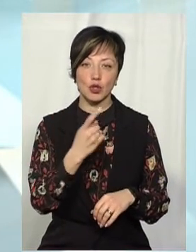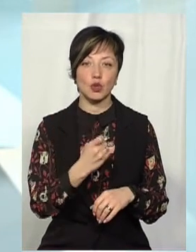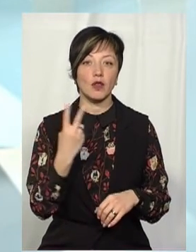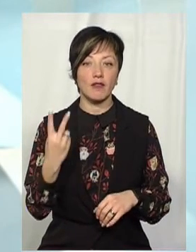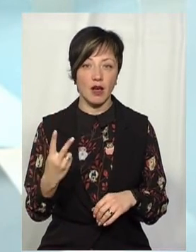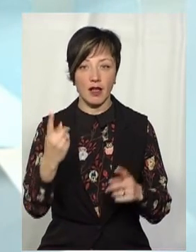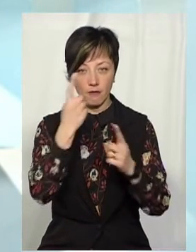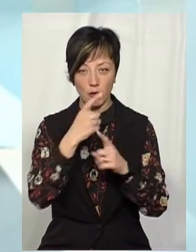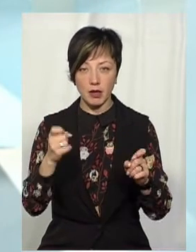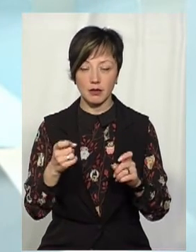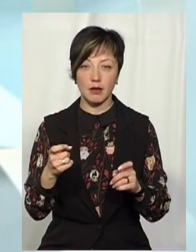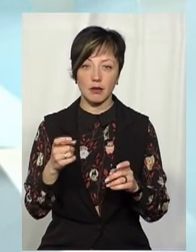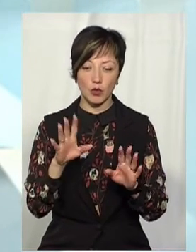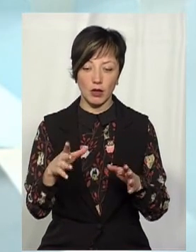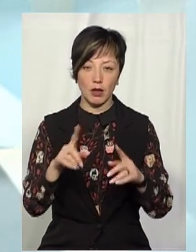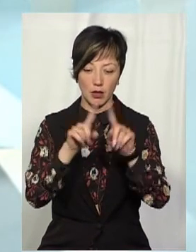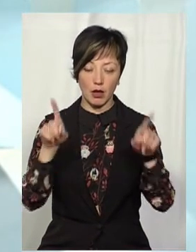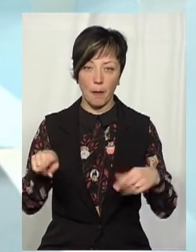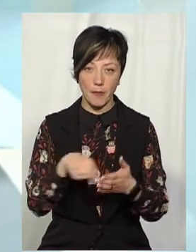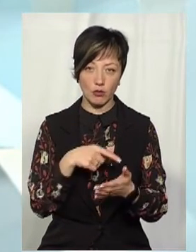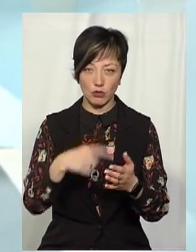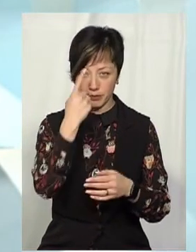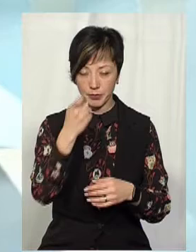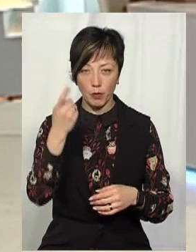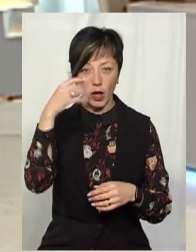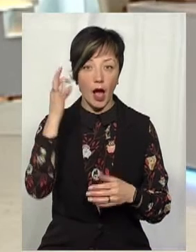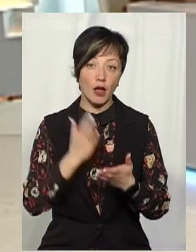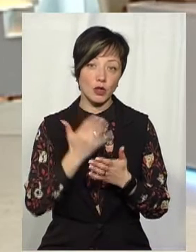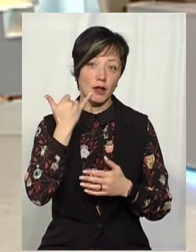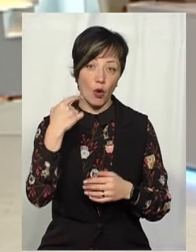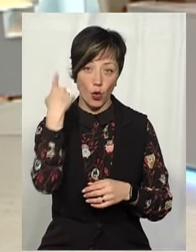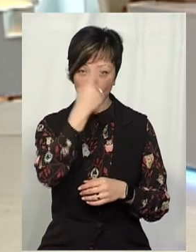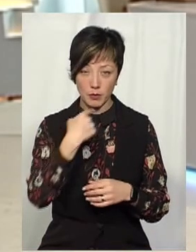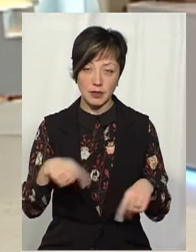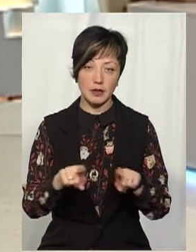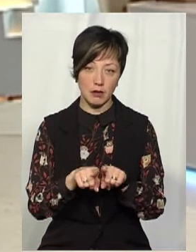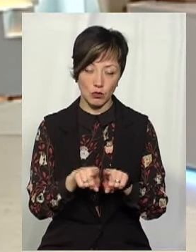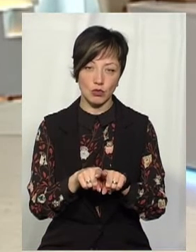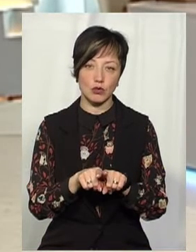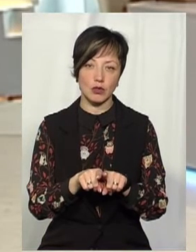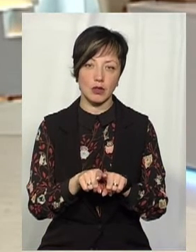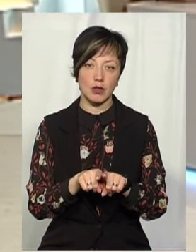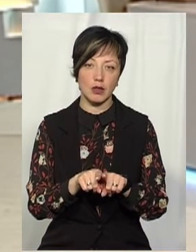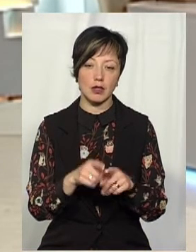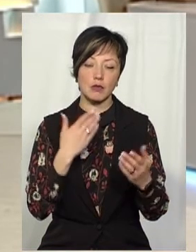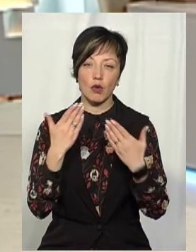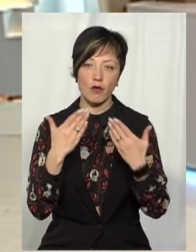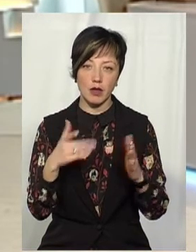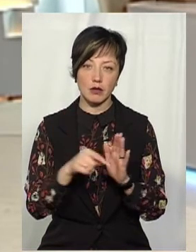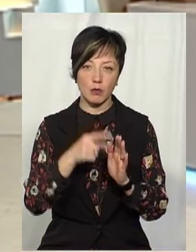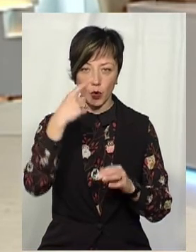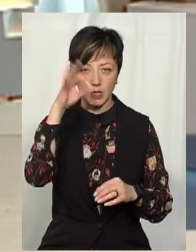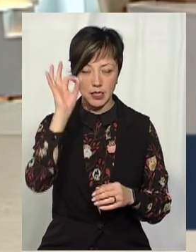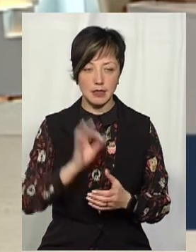102 інформація буде приходити йому на планшетний пристрій. А якщо буде телефонувати на особистий телефон, то буде безпосередньо спілкуватися